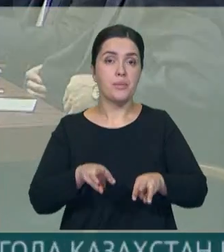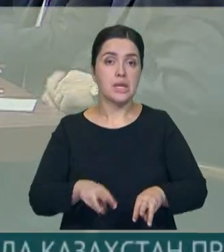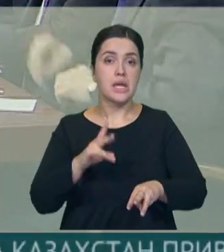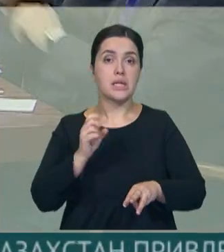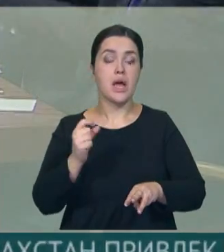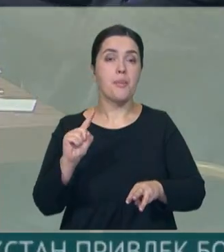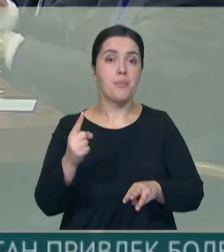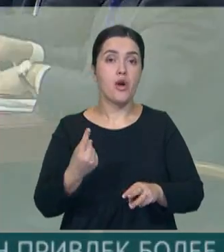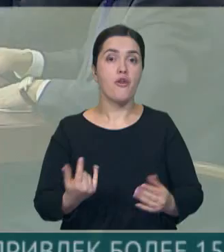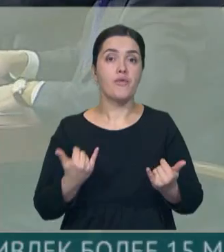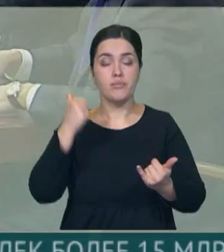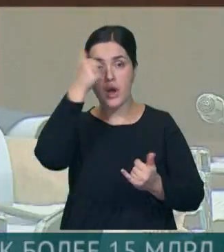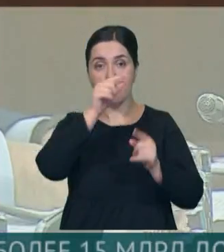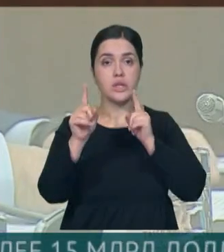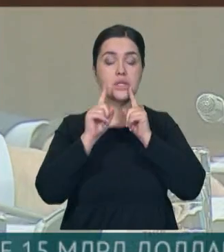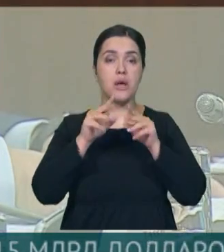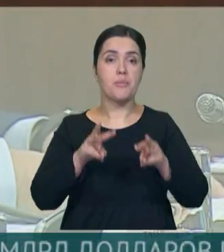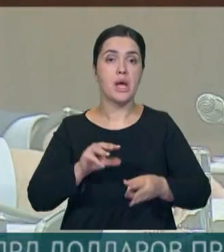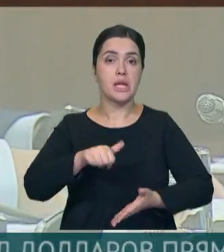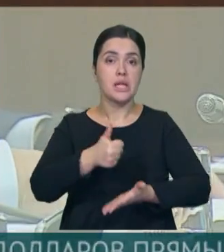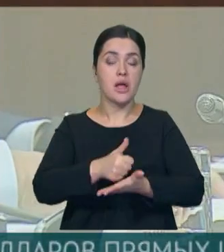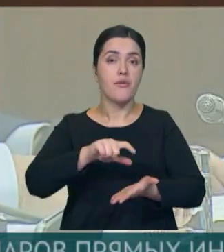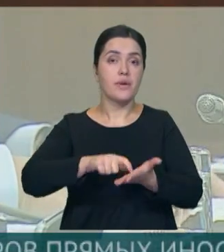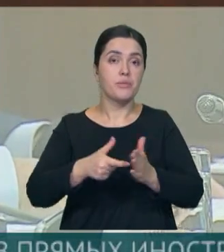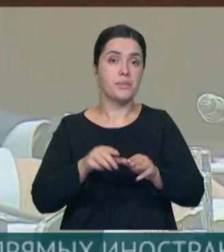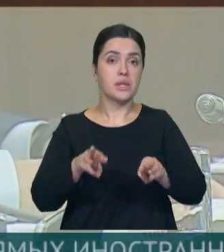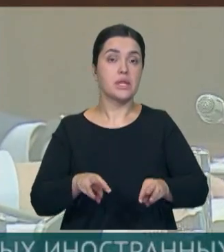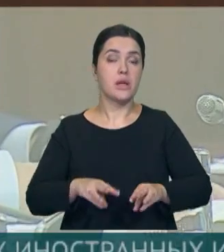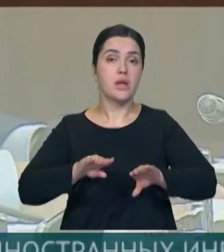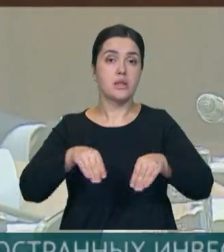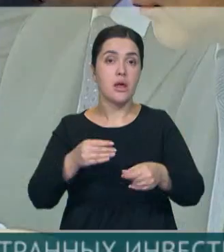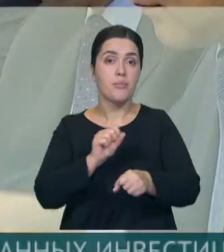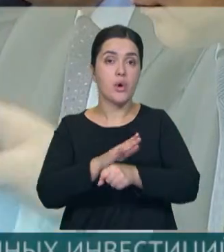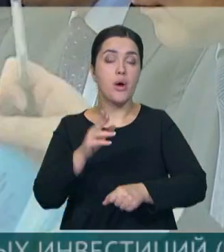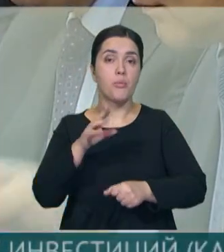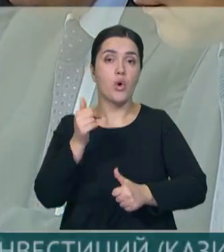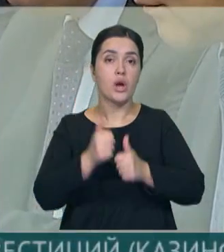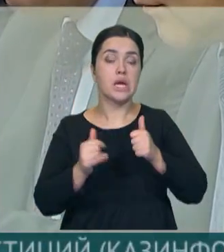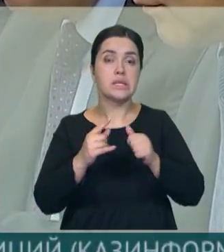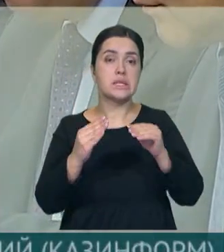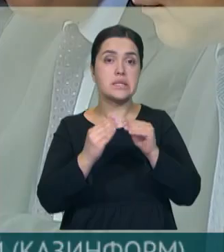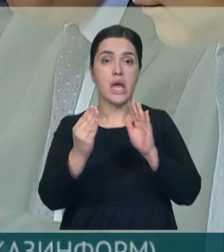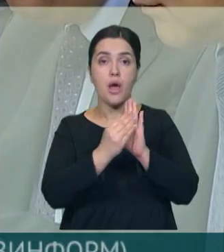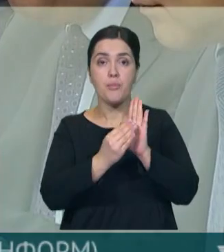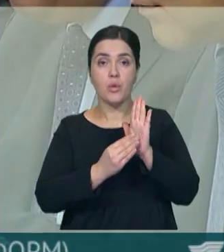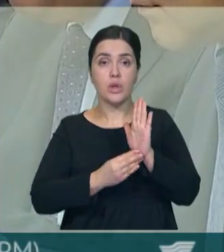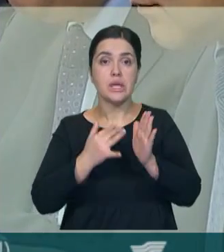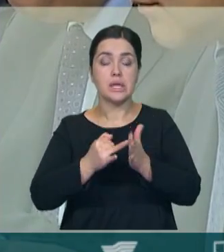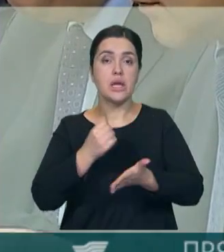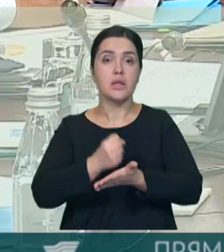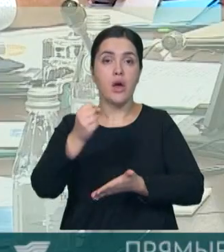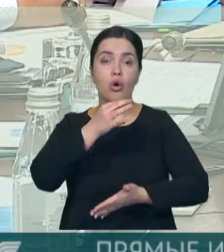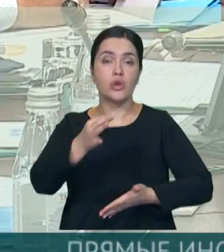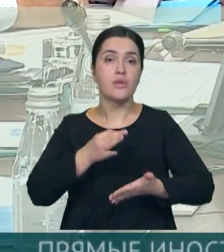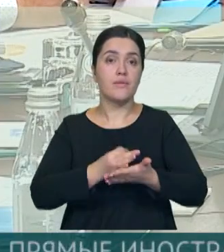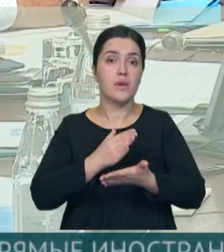Сагынтаев на первом в этом году заседании правительства. Глава Кабмина дал поручение по каждому из 10 пунктов и назначил